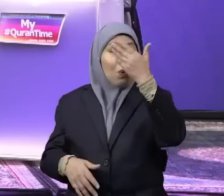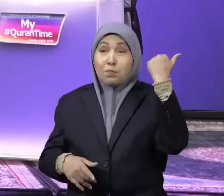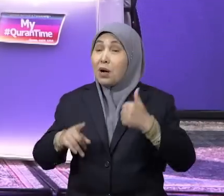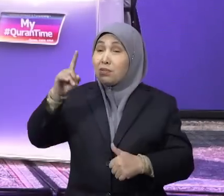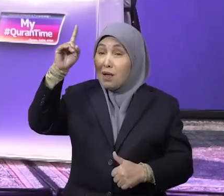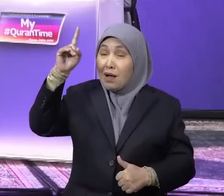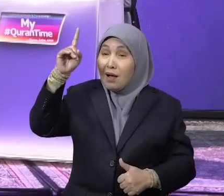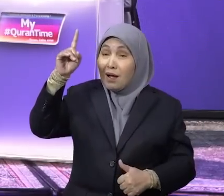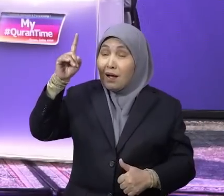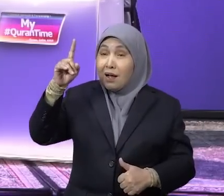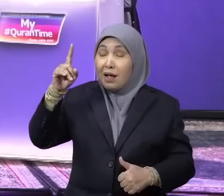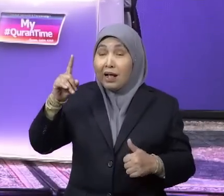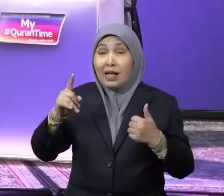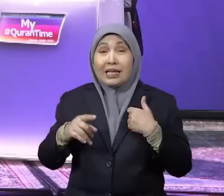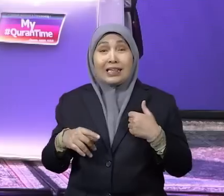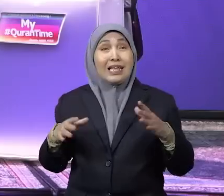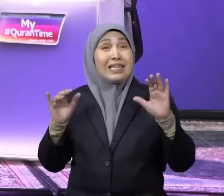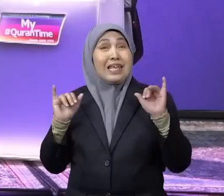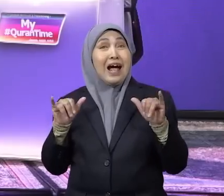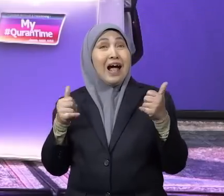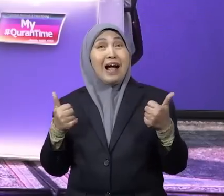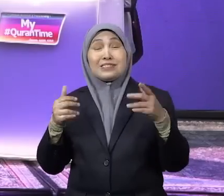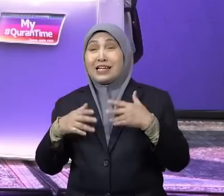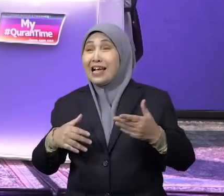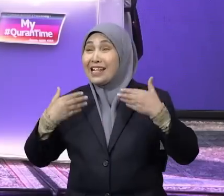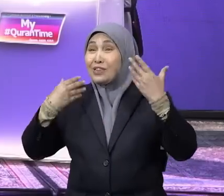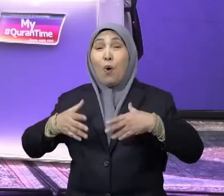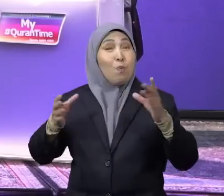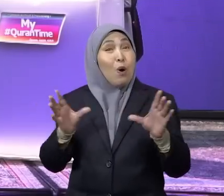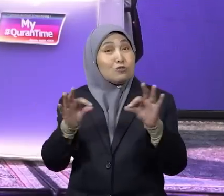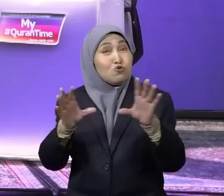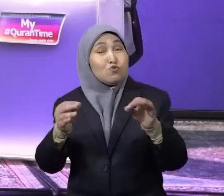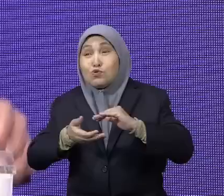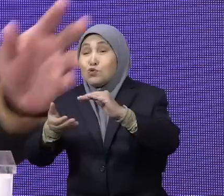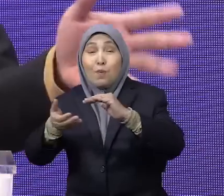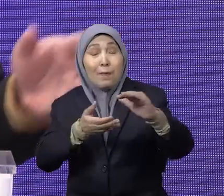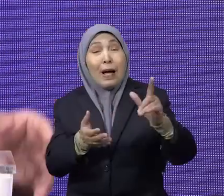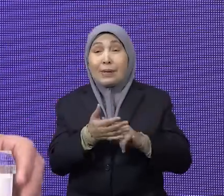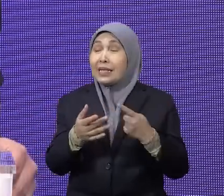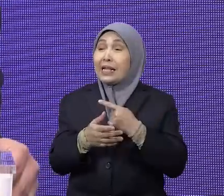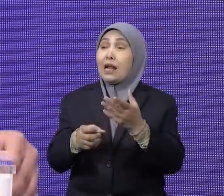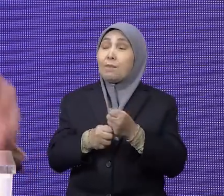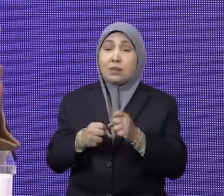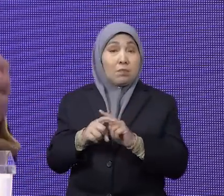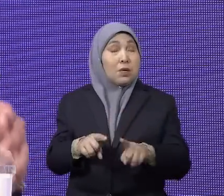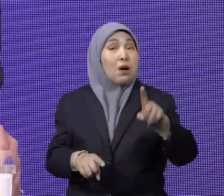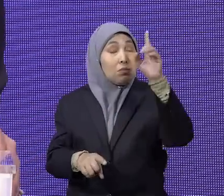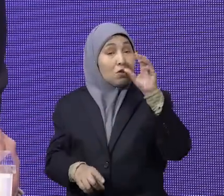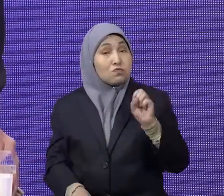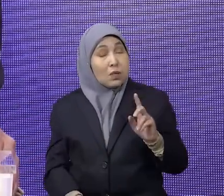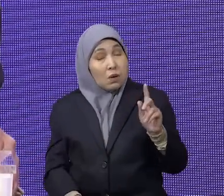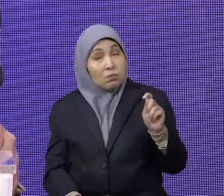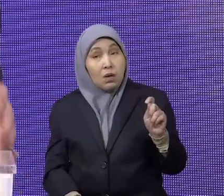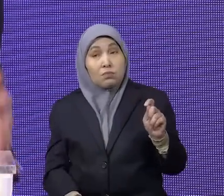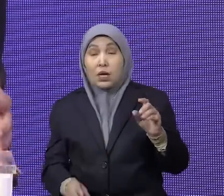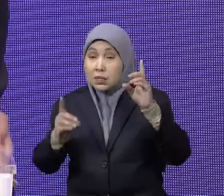lupa Allah. Betul. Kita akan hore-hore, galak untuk bercerita kepada orang lain apa yang kita dapat. Betul. Tapi Allah Subhanahu Wa